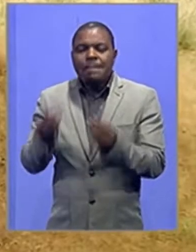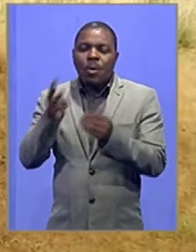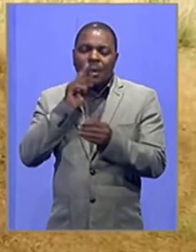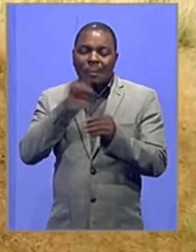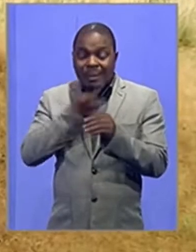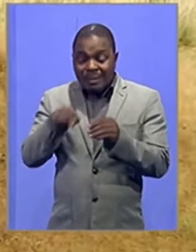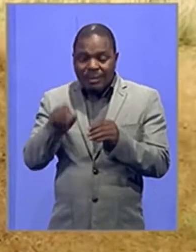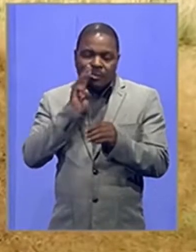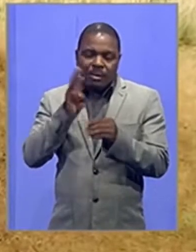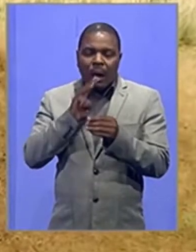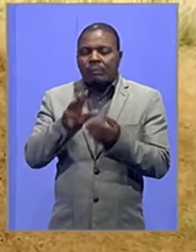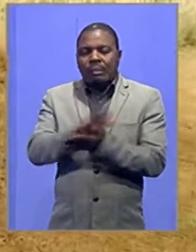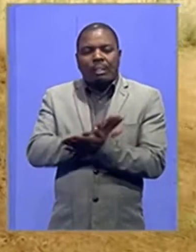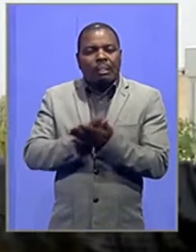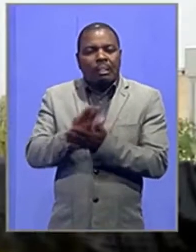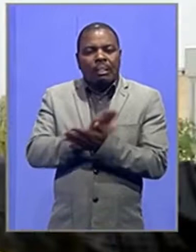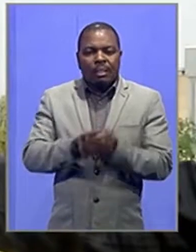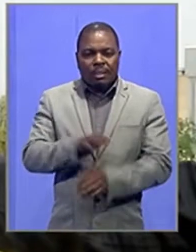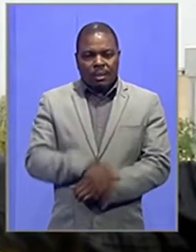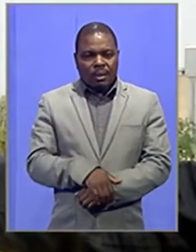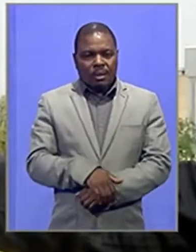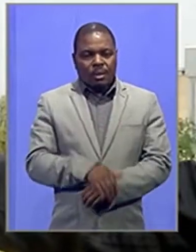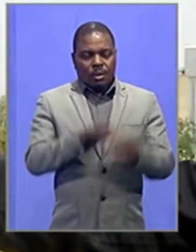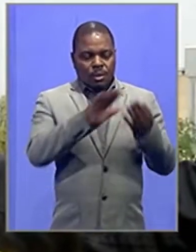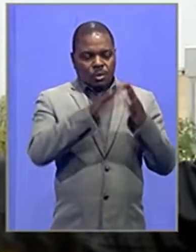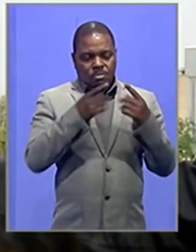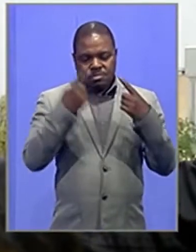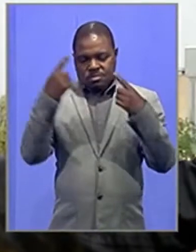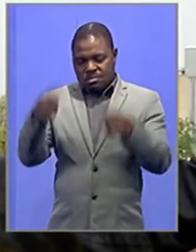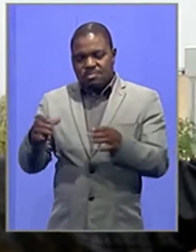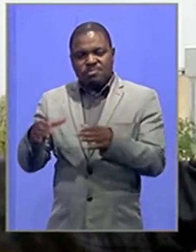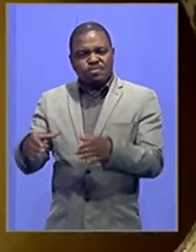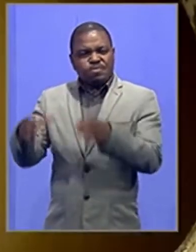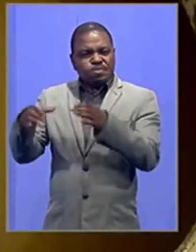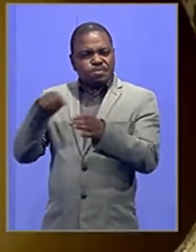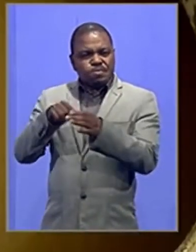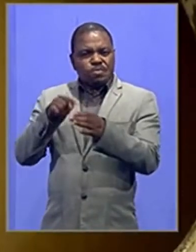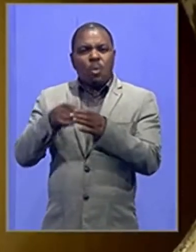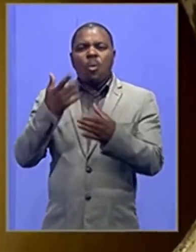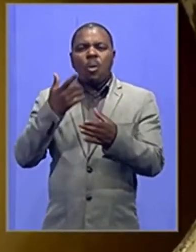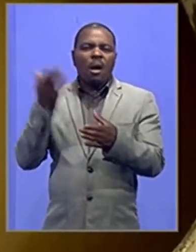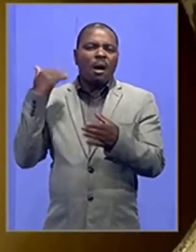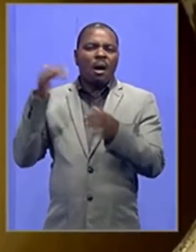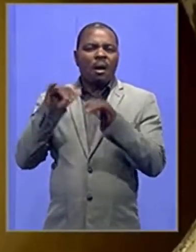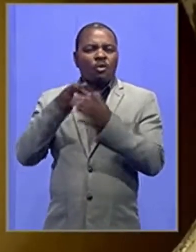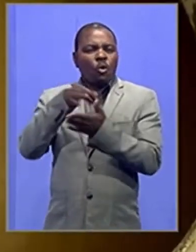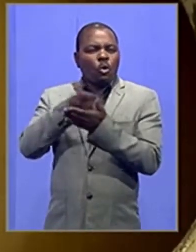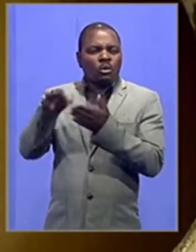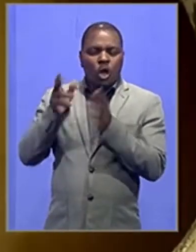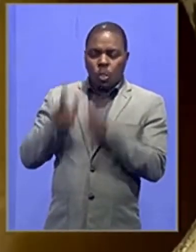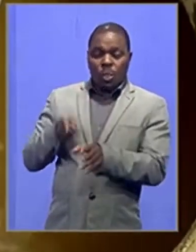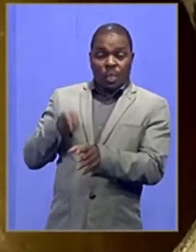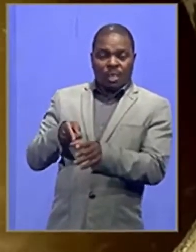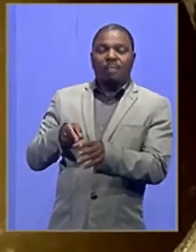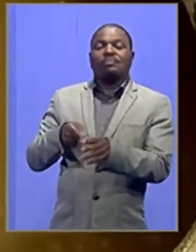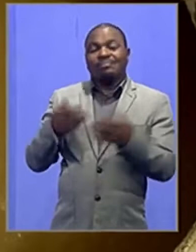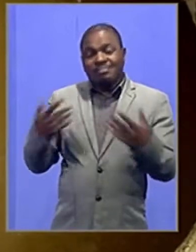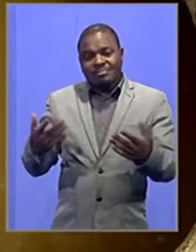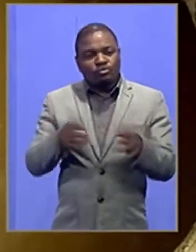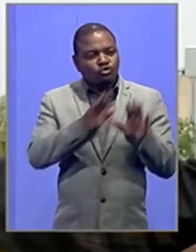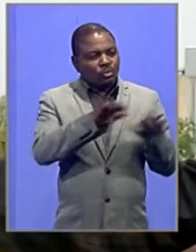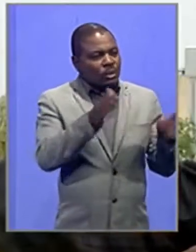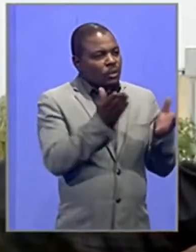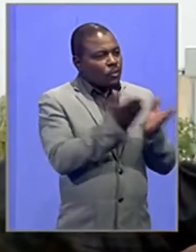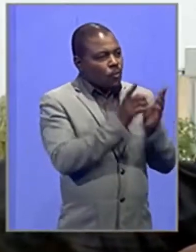a leswe. Baagi ba helletsa ba tlile go ga metsi mo mainolong o tlogetsweng ke ra kontraka ela yanene le bana ba bannyane ga dikolo di